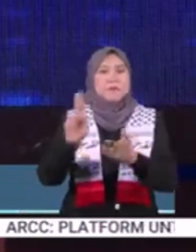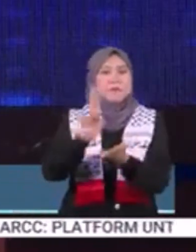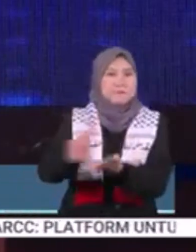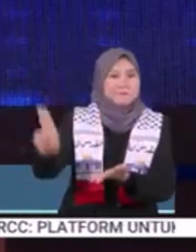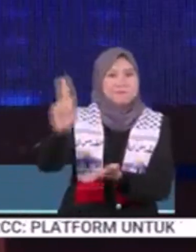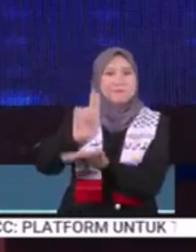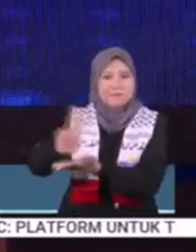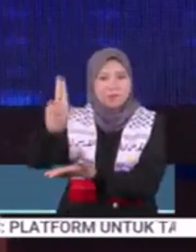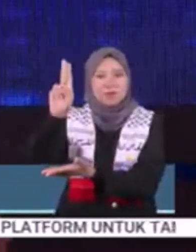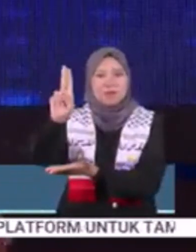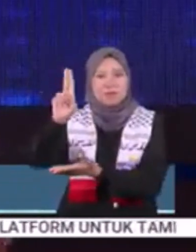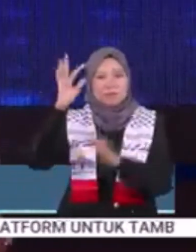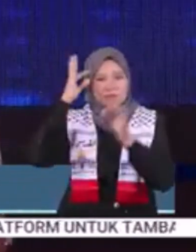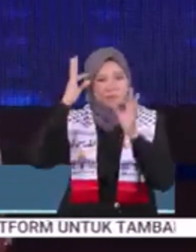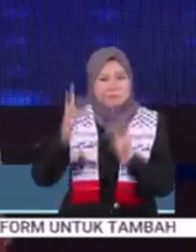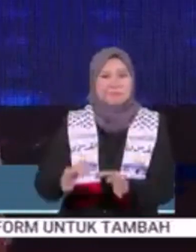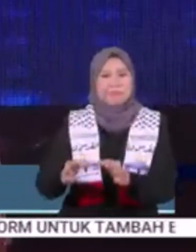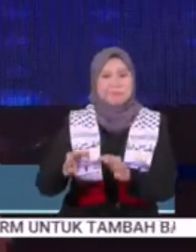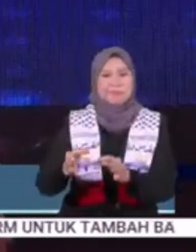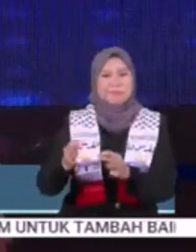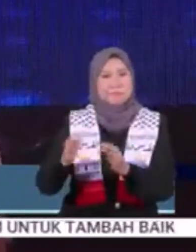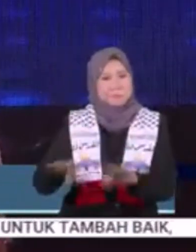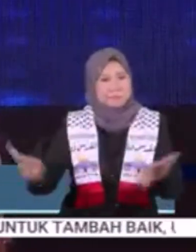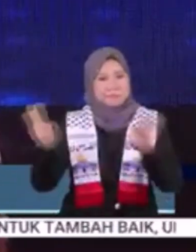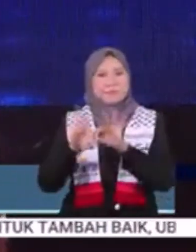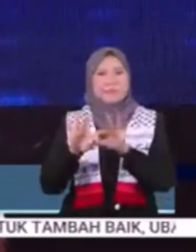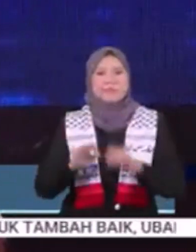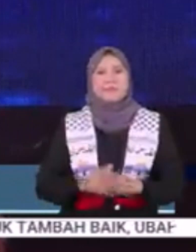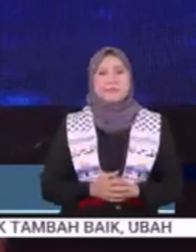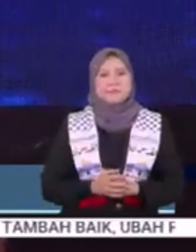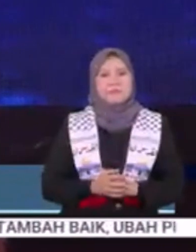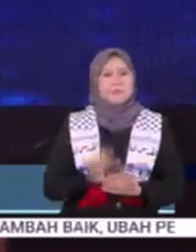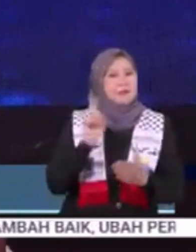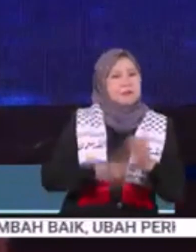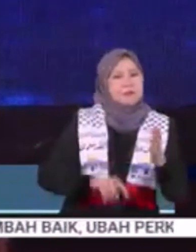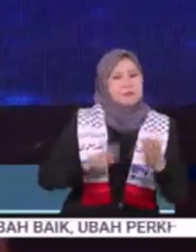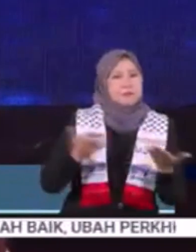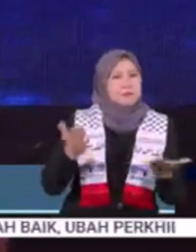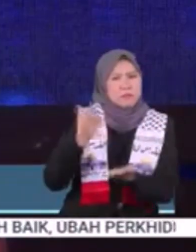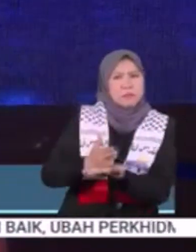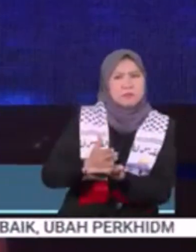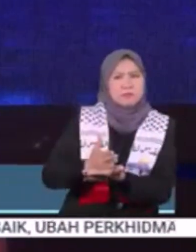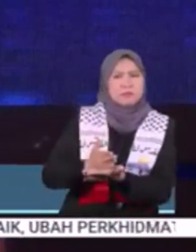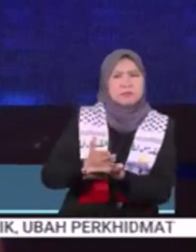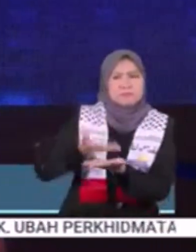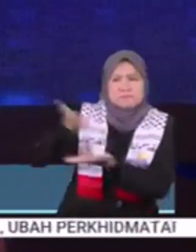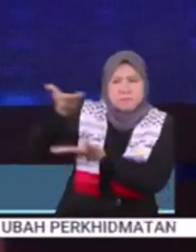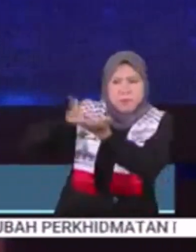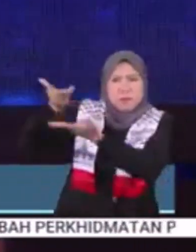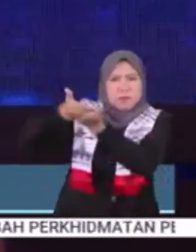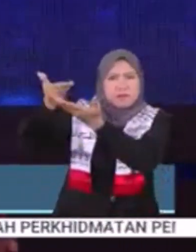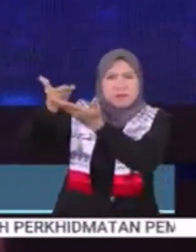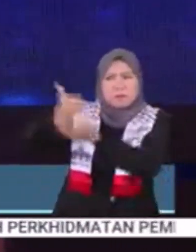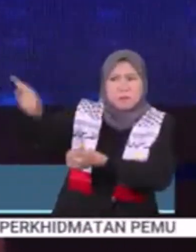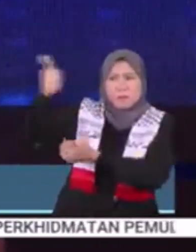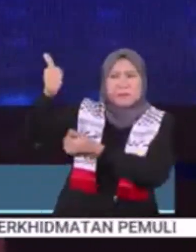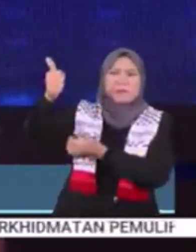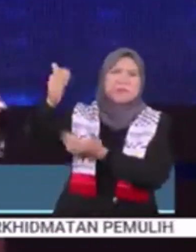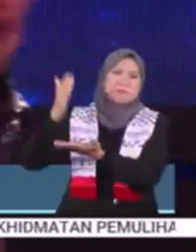and to allow for universities to decide their priorities, inform the ministry and proceed.